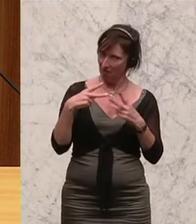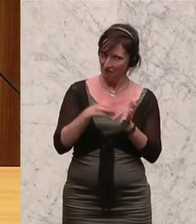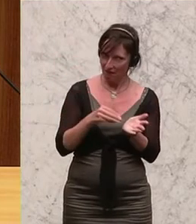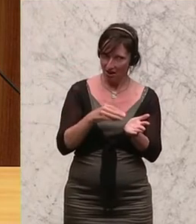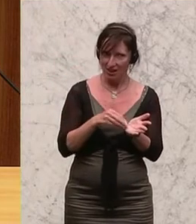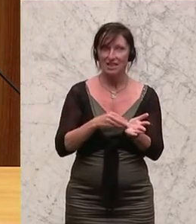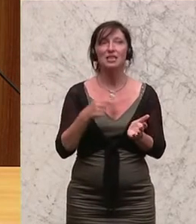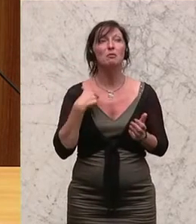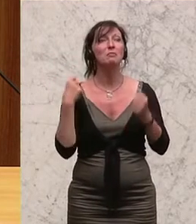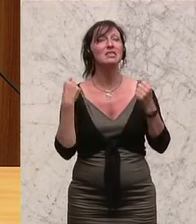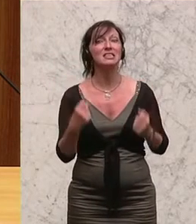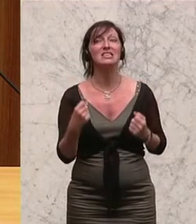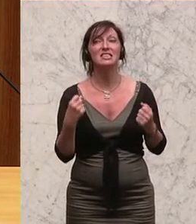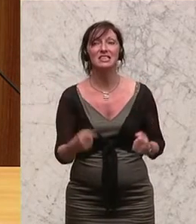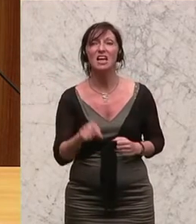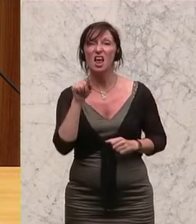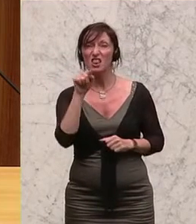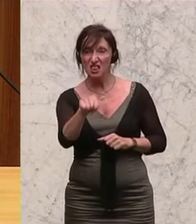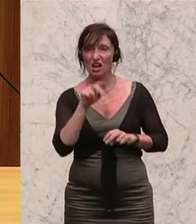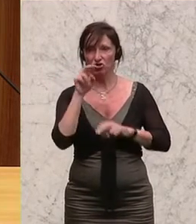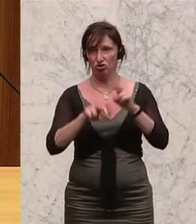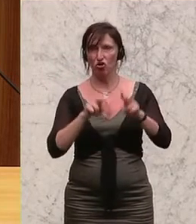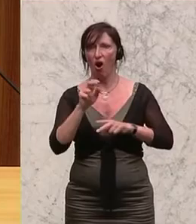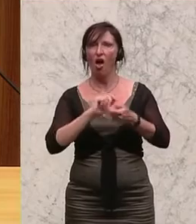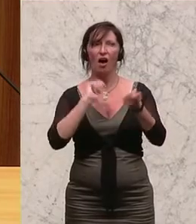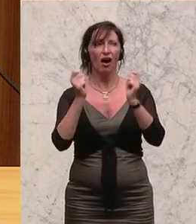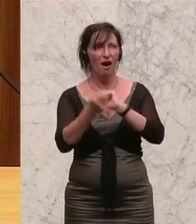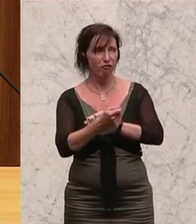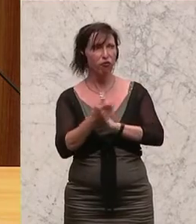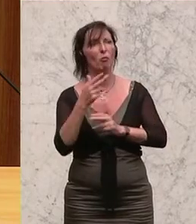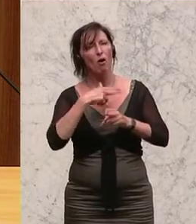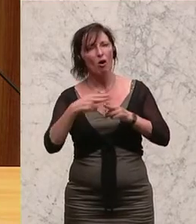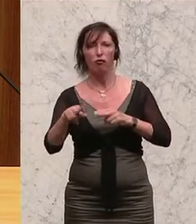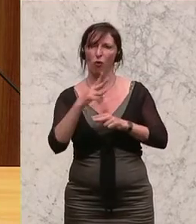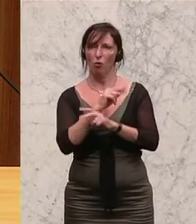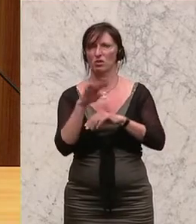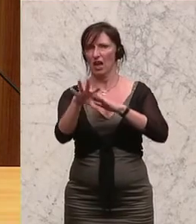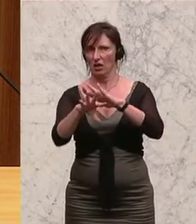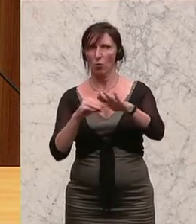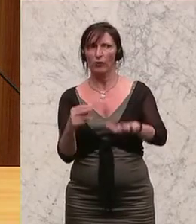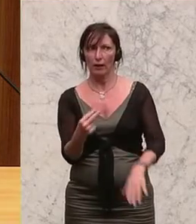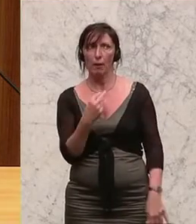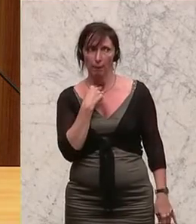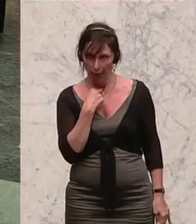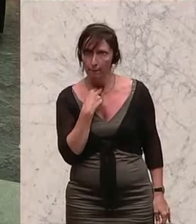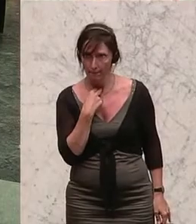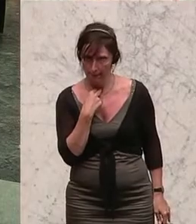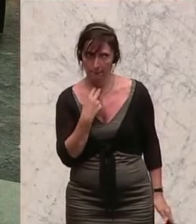diese Steuerreform ein Hinkelstein für die österreichischen Unternehmerinnen und Unternehmer darstellt.